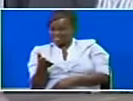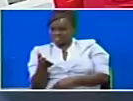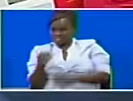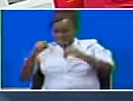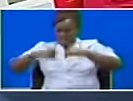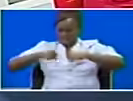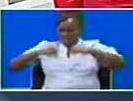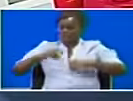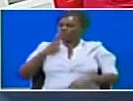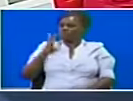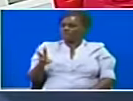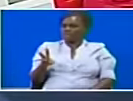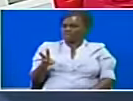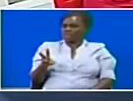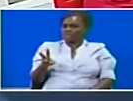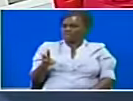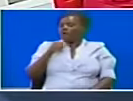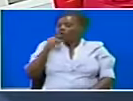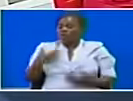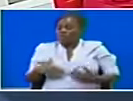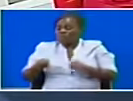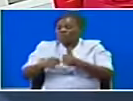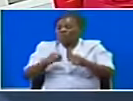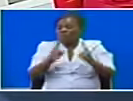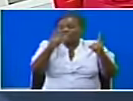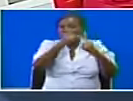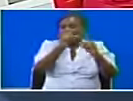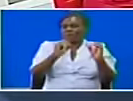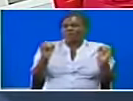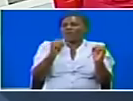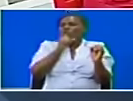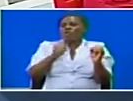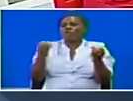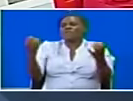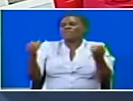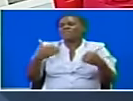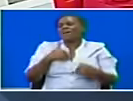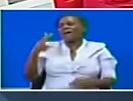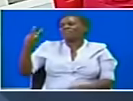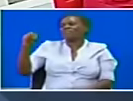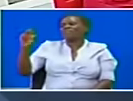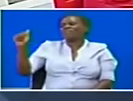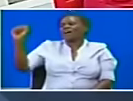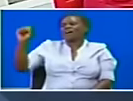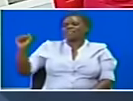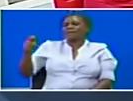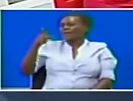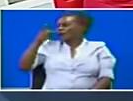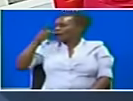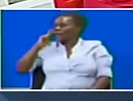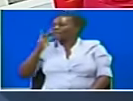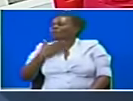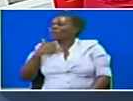Watasikizana. Wanasema mali pana wazee haparibiki neno. Na kuna wazee wengi katika NASA. Kalonzo Musyoka